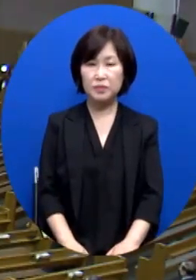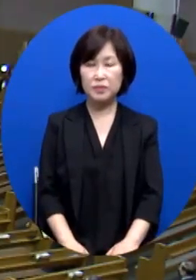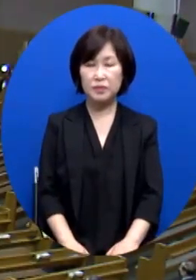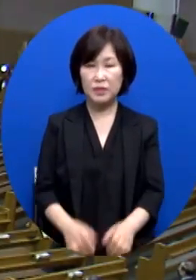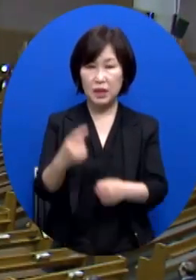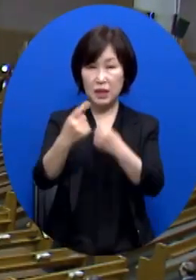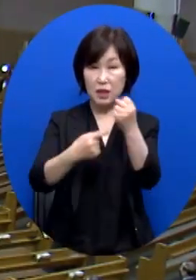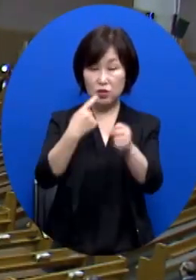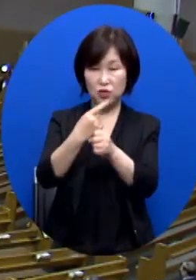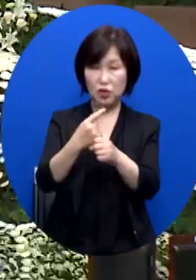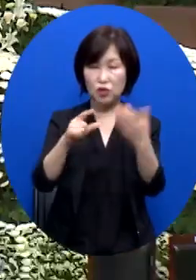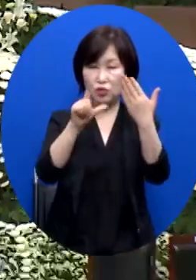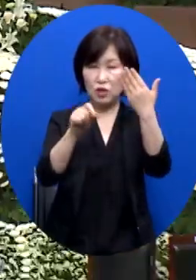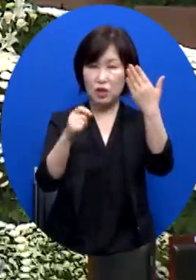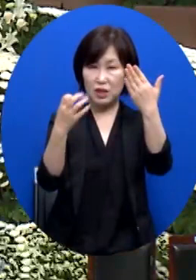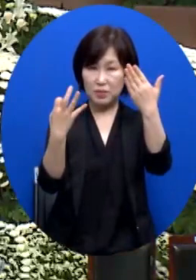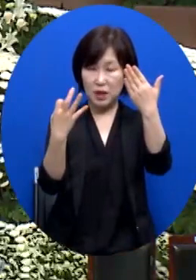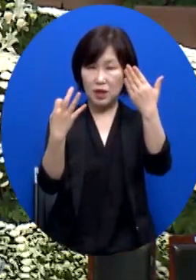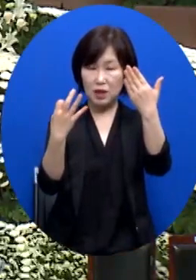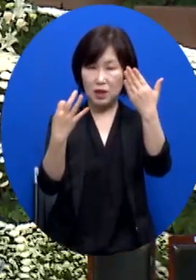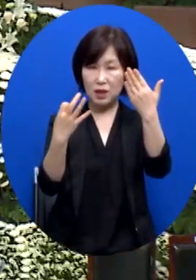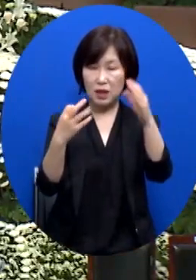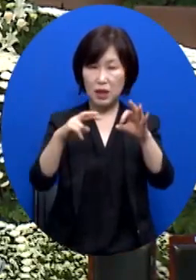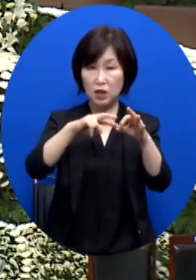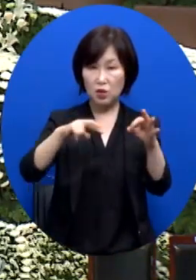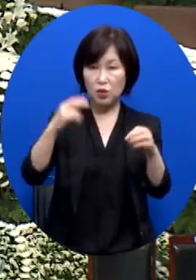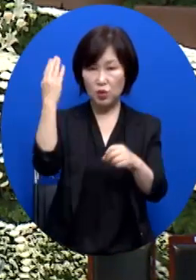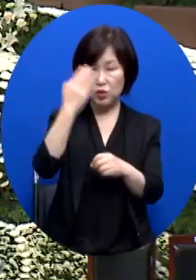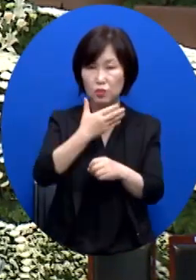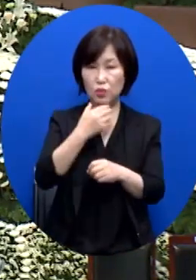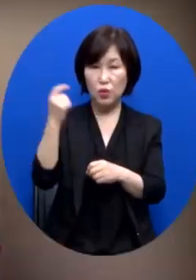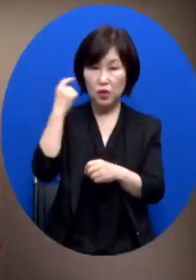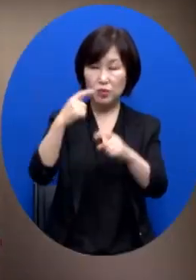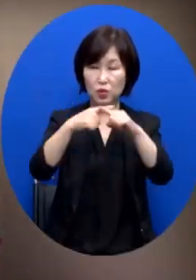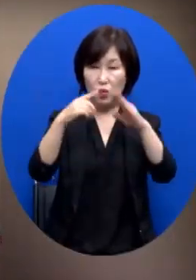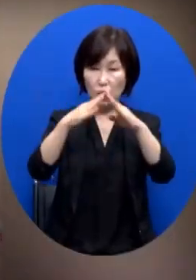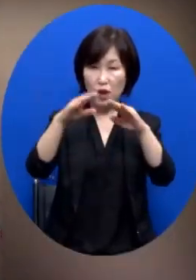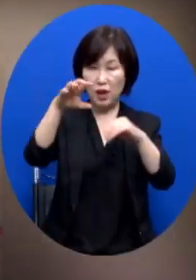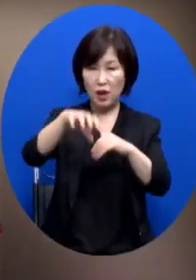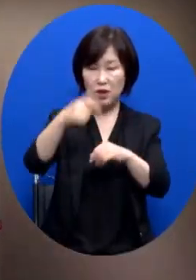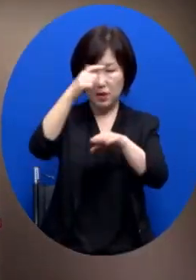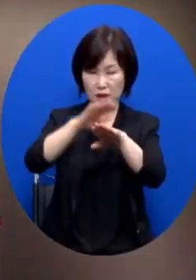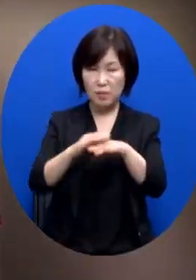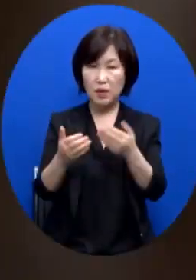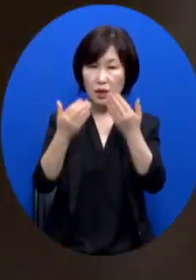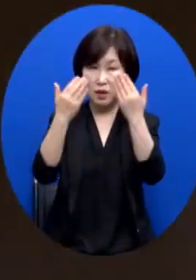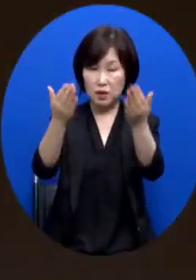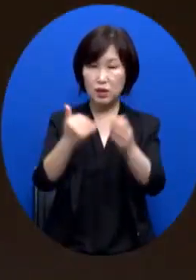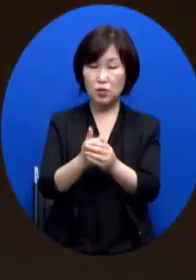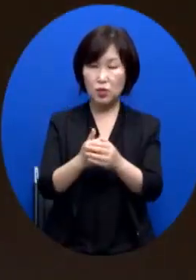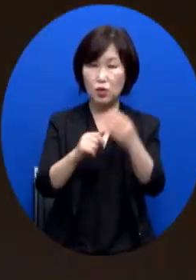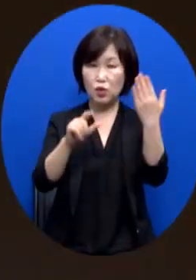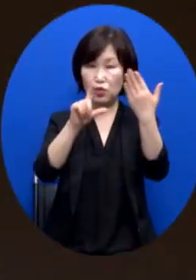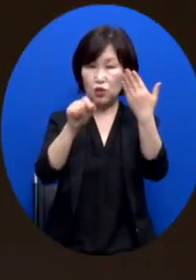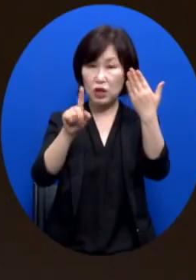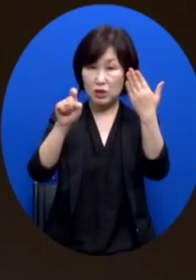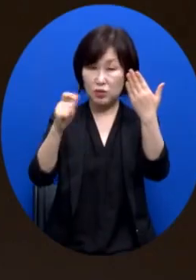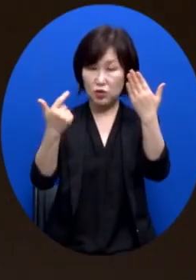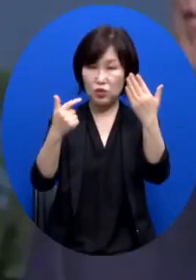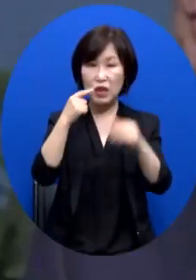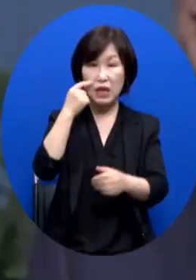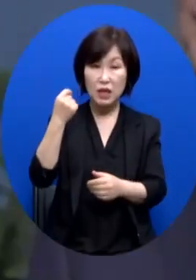1 죽인 14일에는 여의도순복음교회 대성전에서 추모 예배를 드리며 16일에는 일본 도쿄 신주쿠